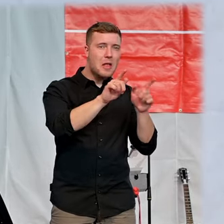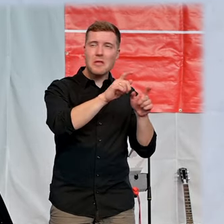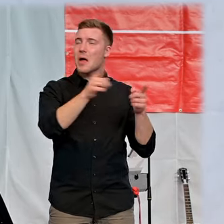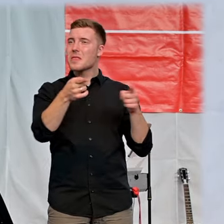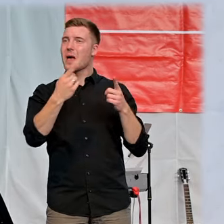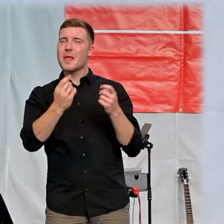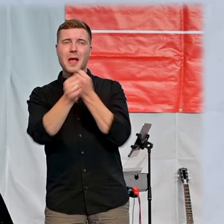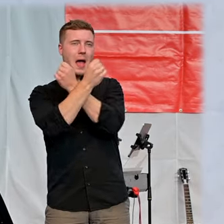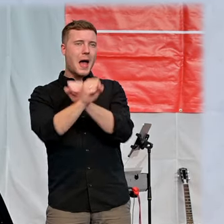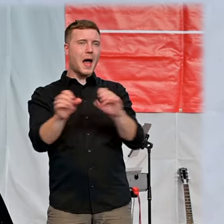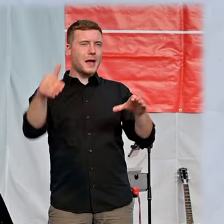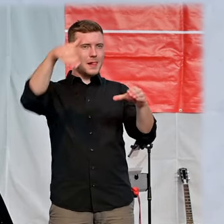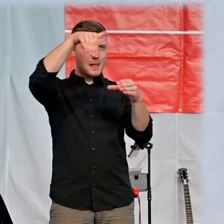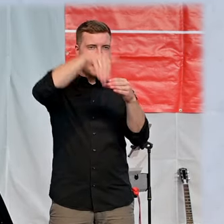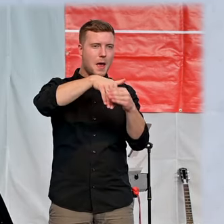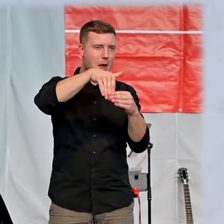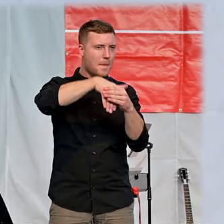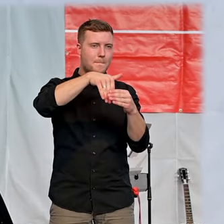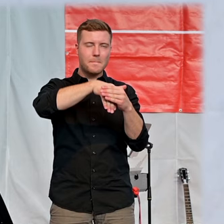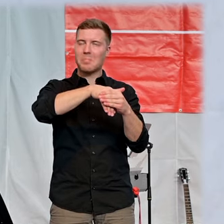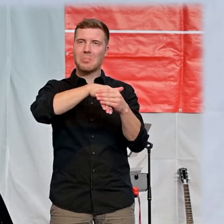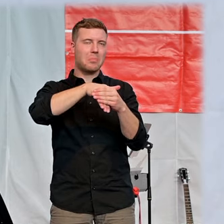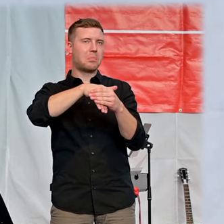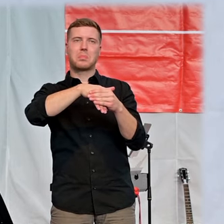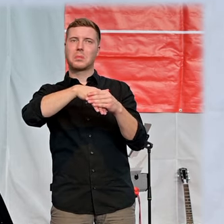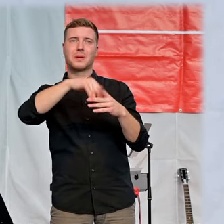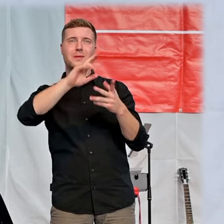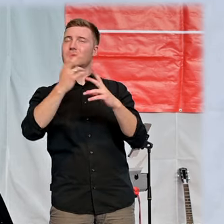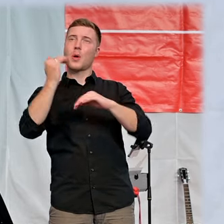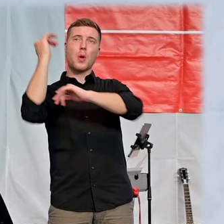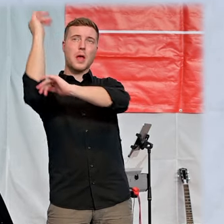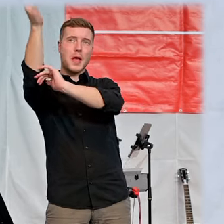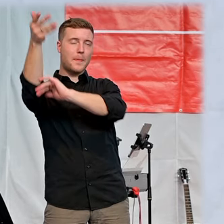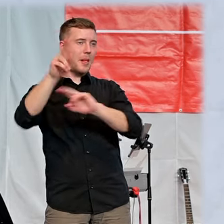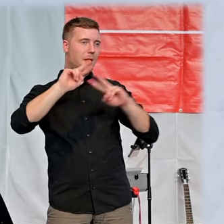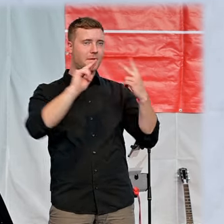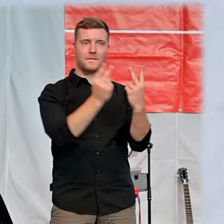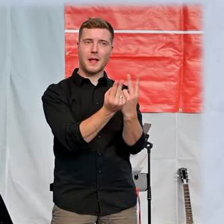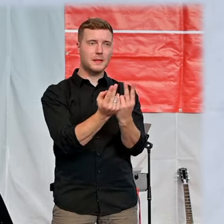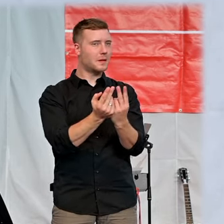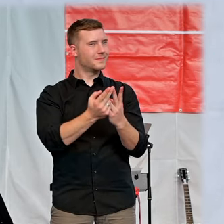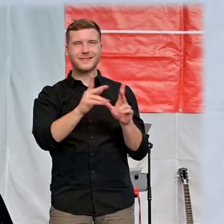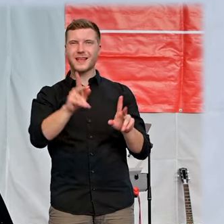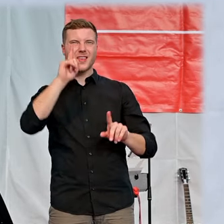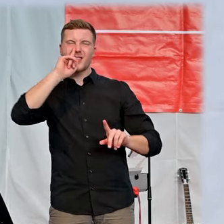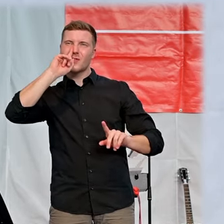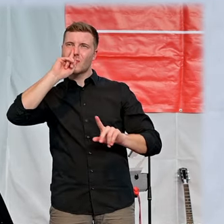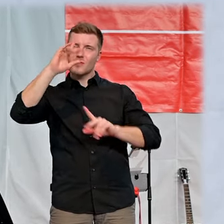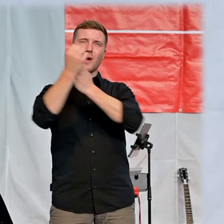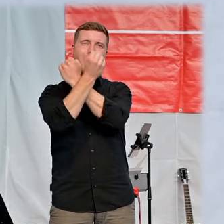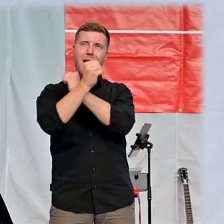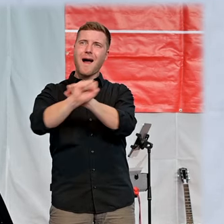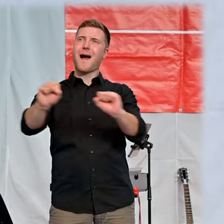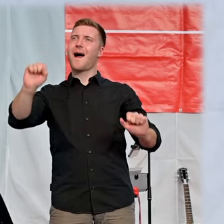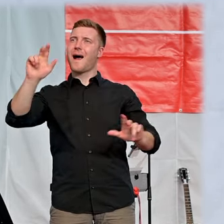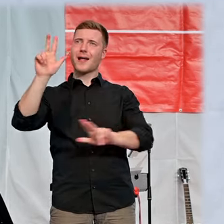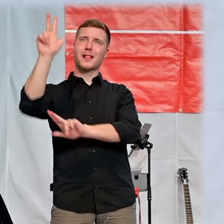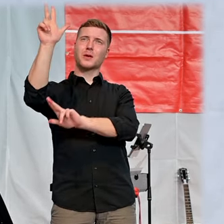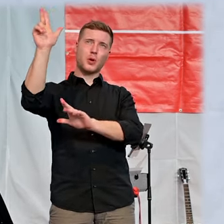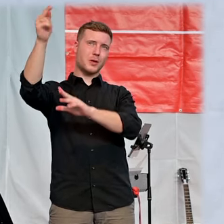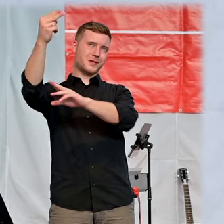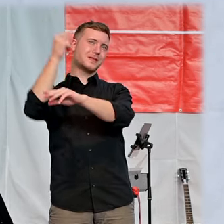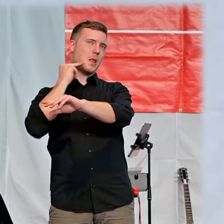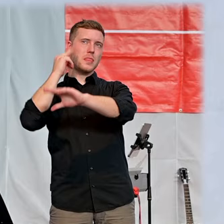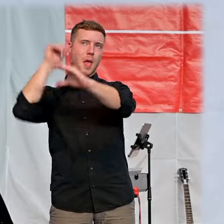ist kein anderer Name unter den Himmel den Menschen gegeben, in dem wir gerettet werden. Das ist wie ein Paukenschlag. Was bedeutet